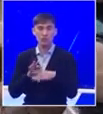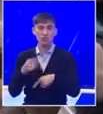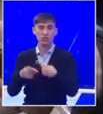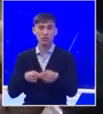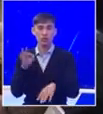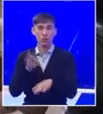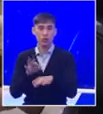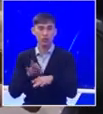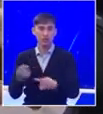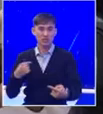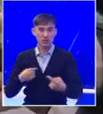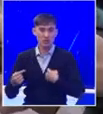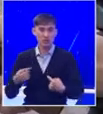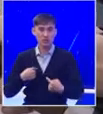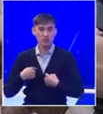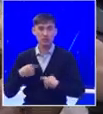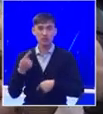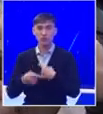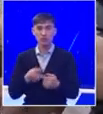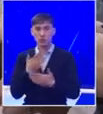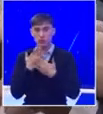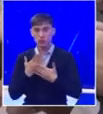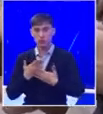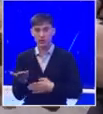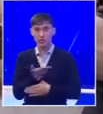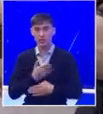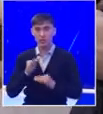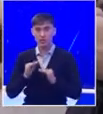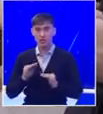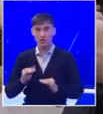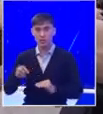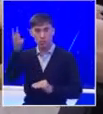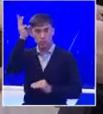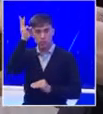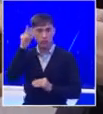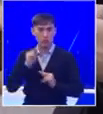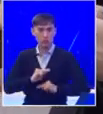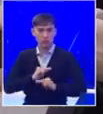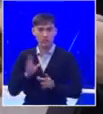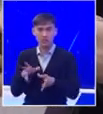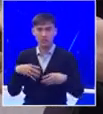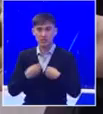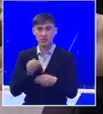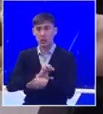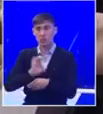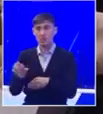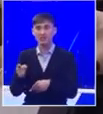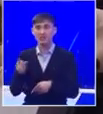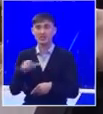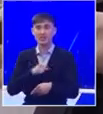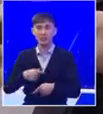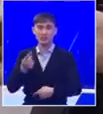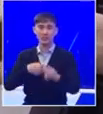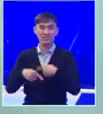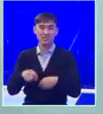боль, через сострадание, через любовь. Как вот наши ребята, послы, они своих семей отправляют и сами возвращаются в эту